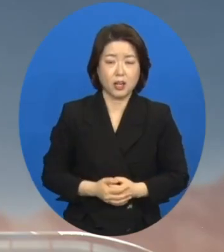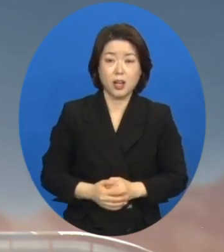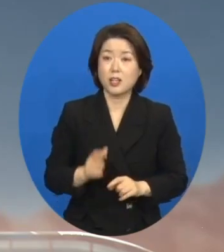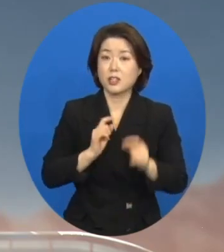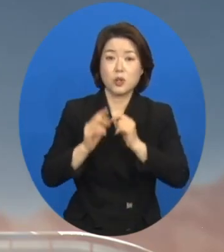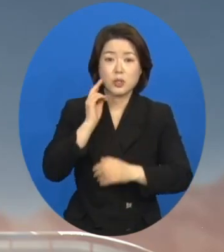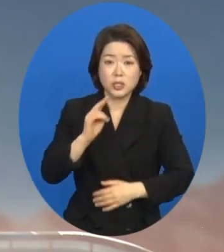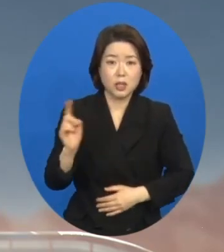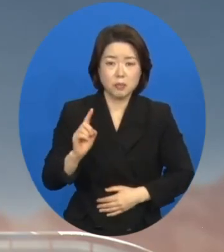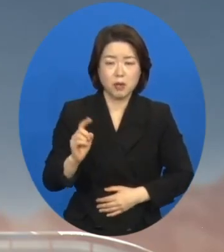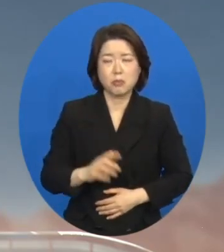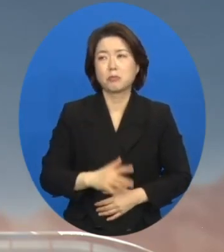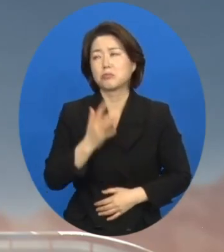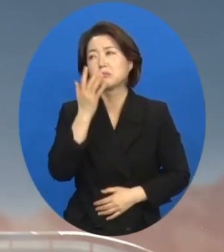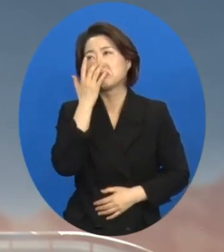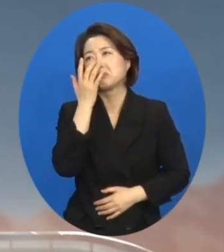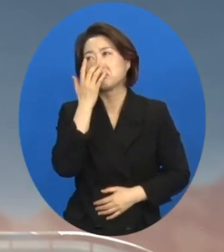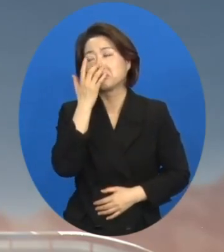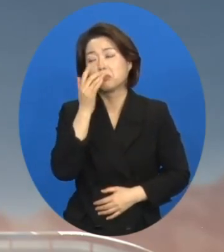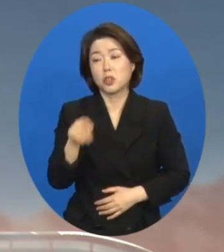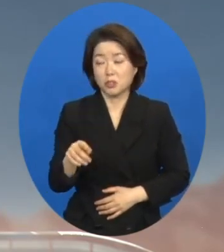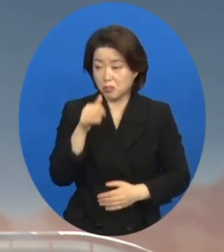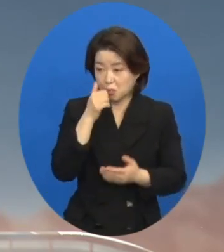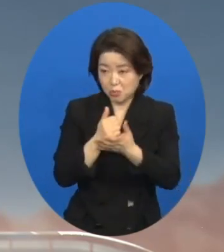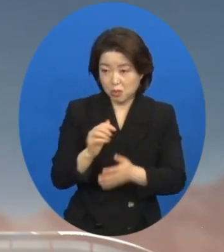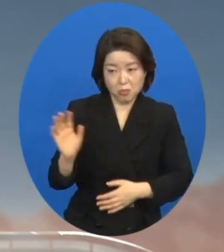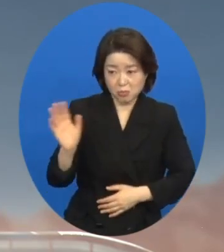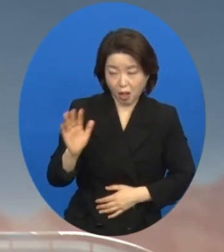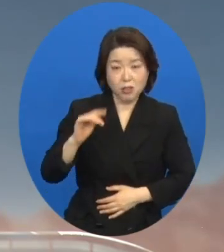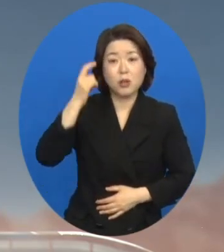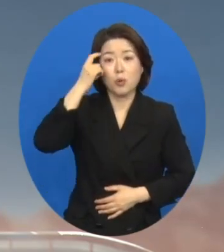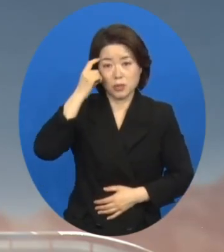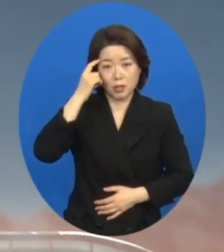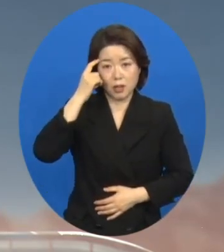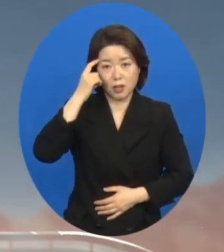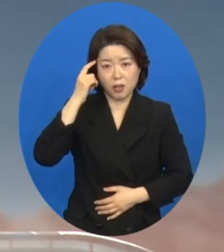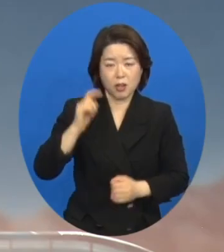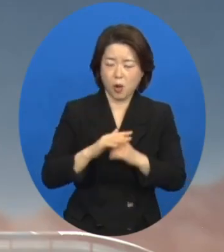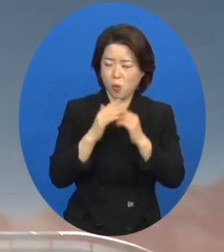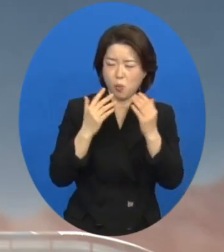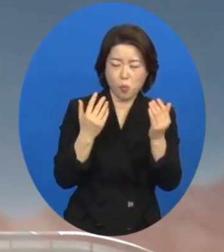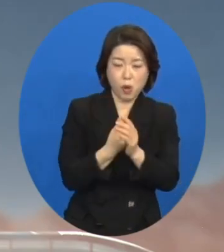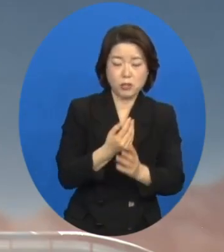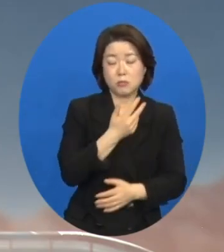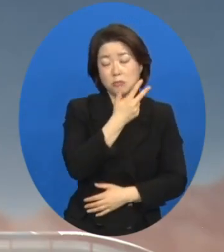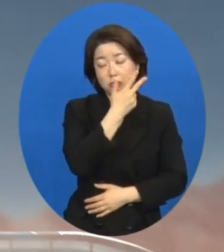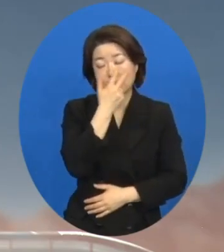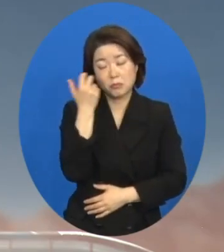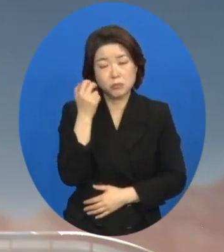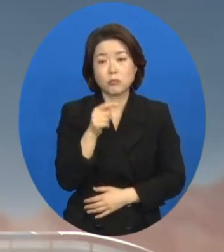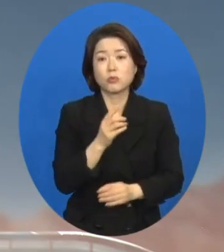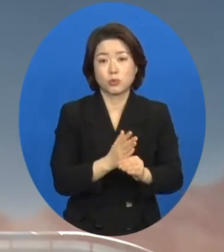건요, 둔감해져서요 죄가 죄인지도 몰라요. 완전히 잠들어 있는 거예요.